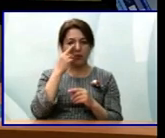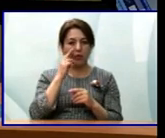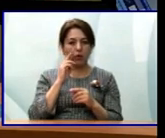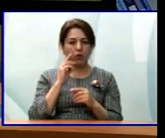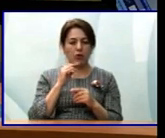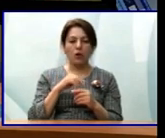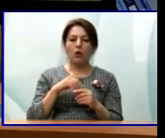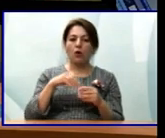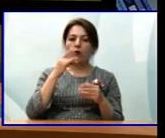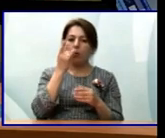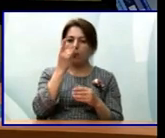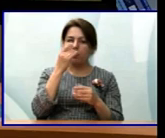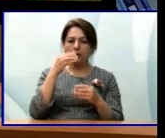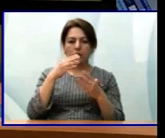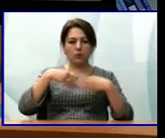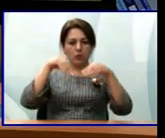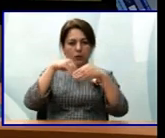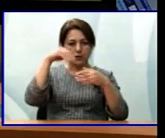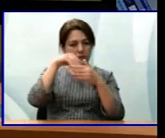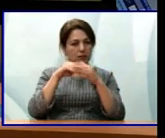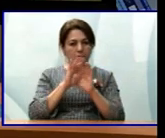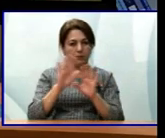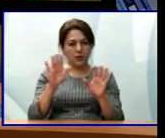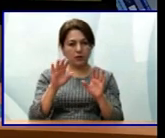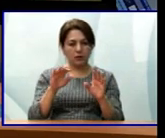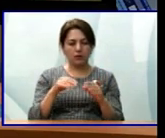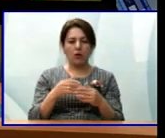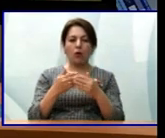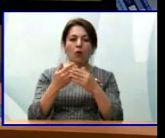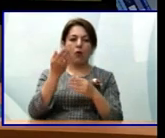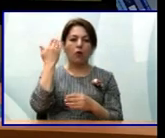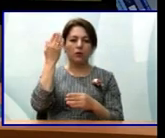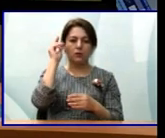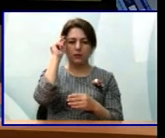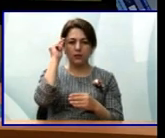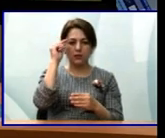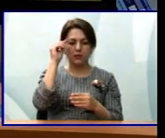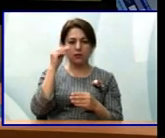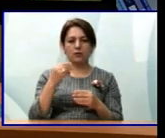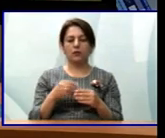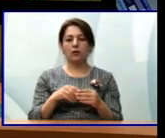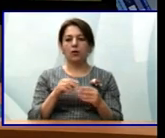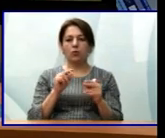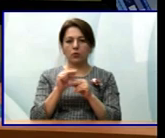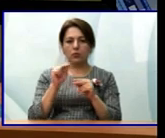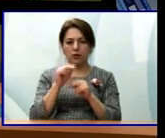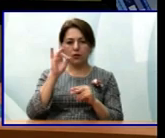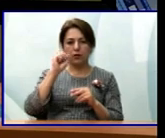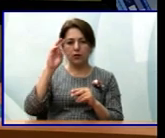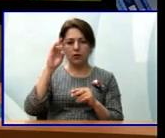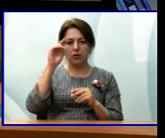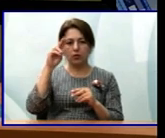o'simligi qovoqdoshlar oilasiga emas, biz oldingi darslarda o'tgan ranodoshlar